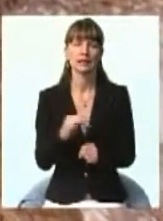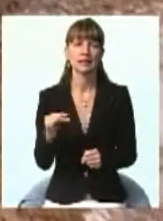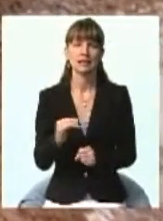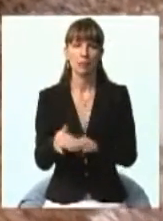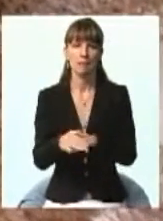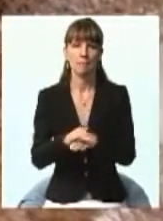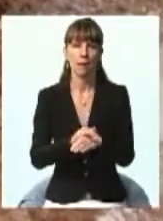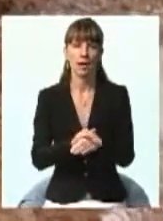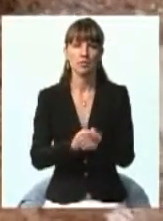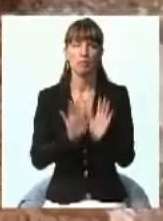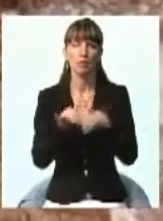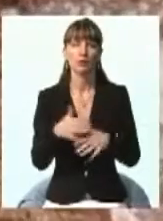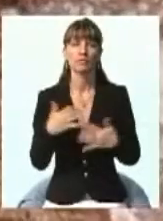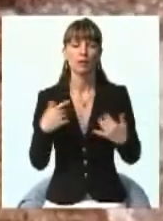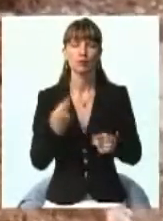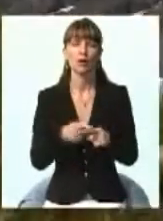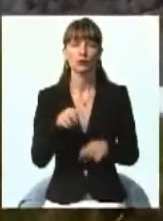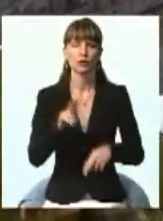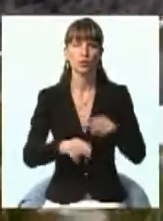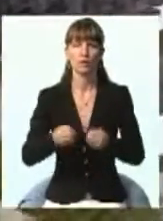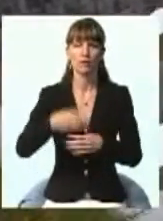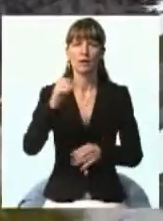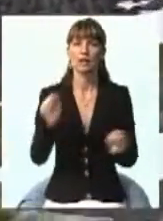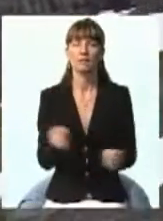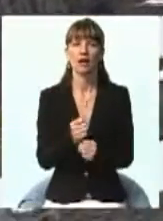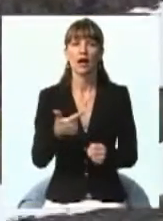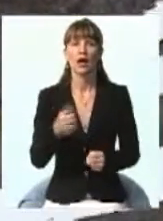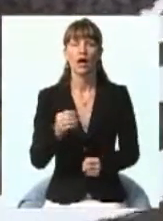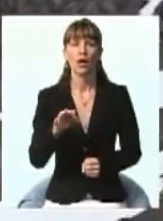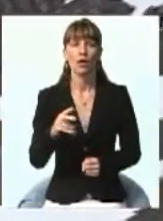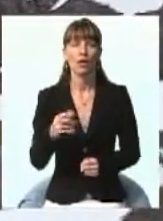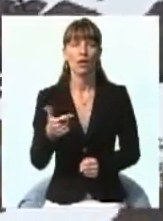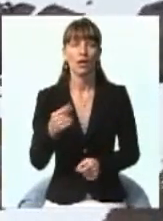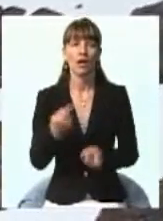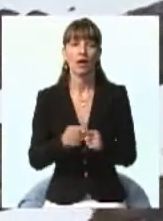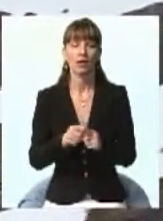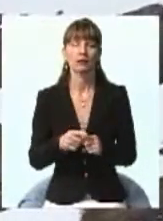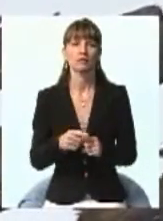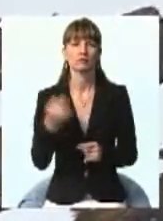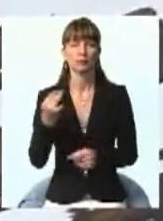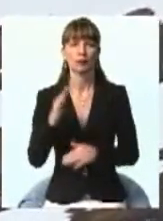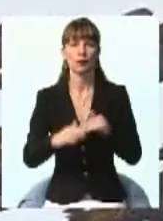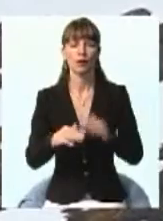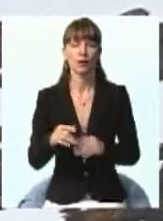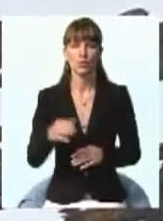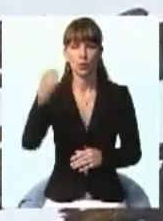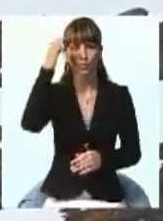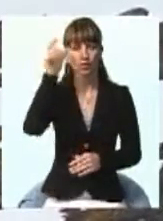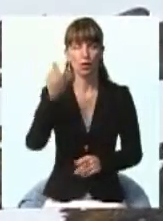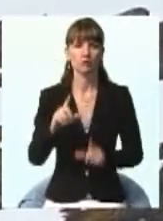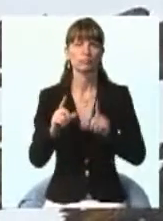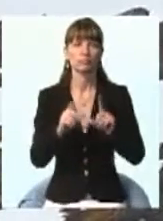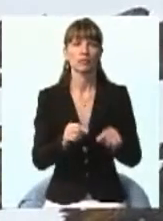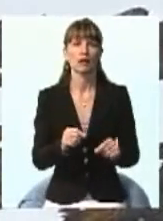високі будівлі в Одесі споруджувати не можна. Геологи – це мандрівна професія. Адже вченим доводиться виїжджати на місця